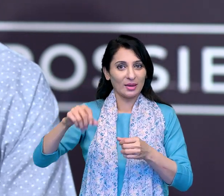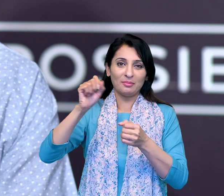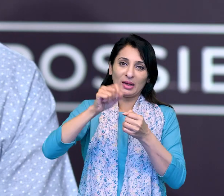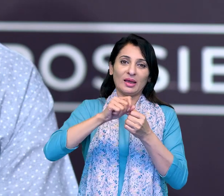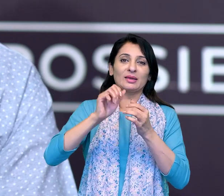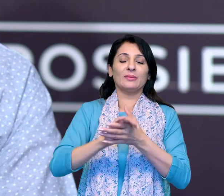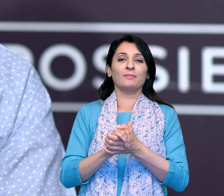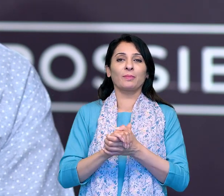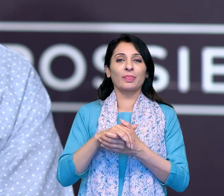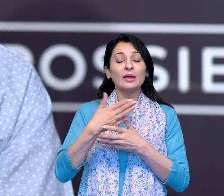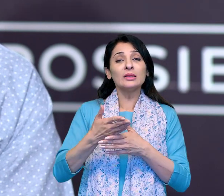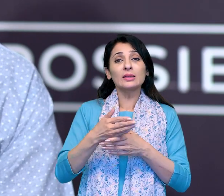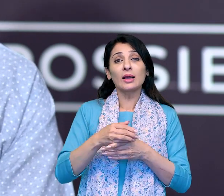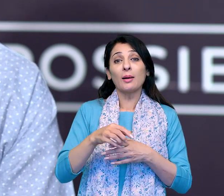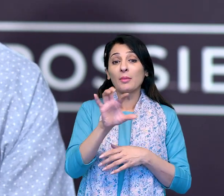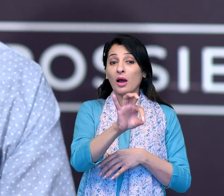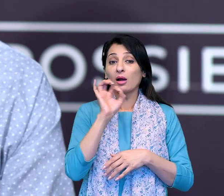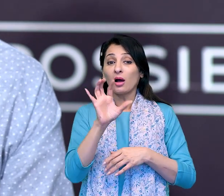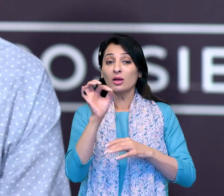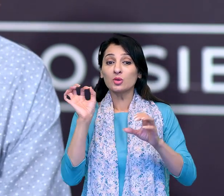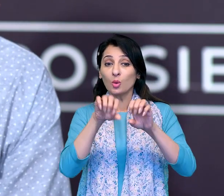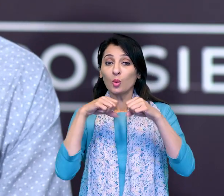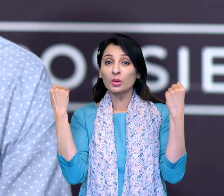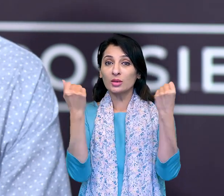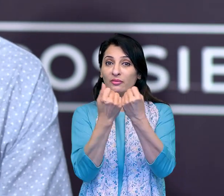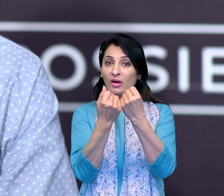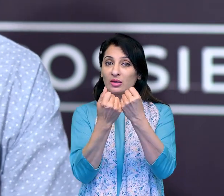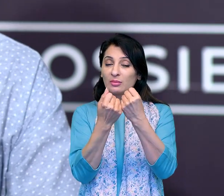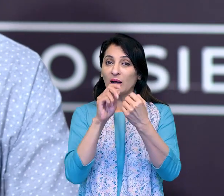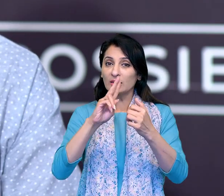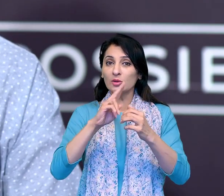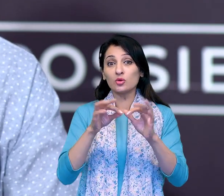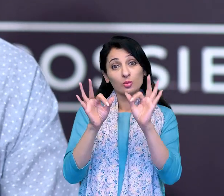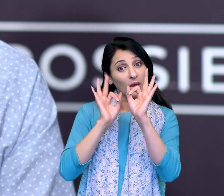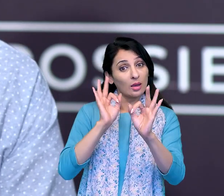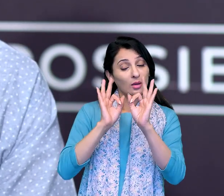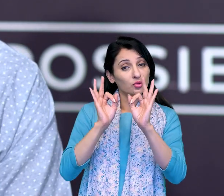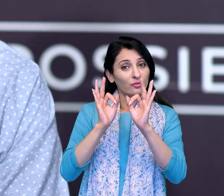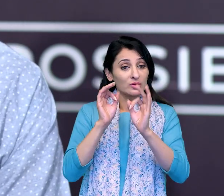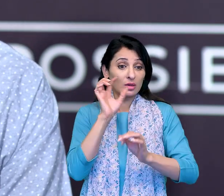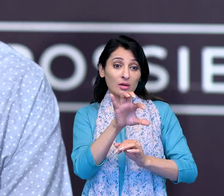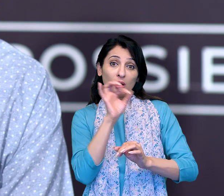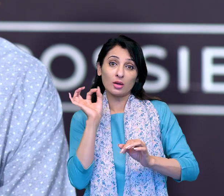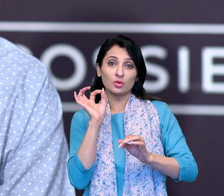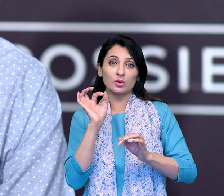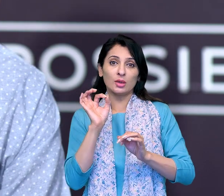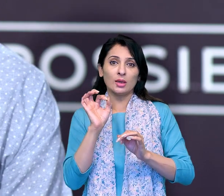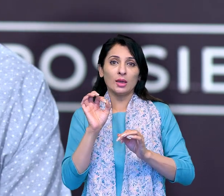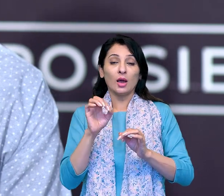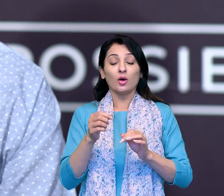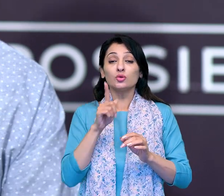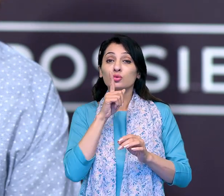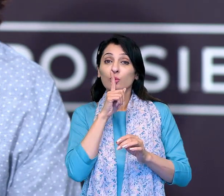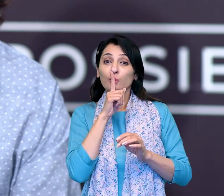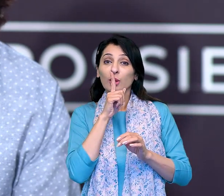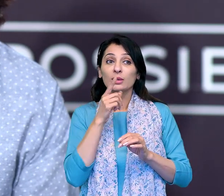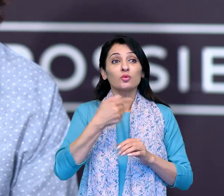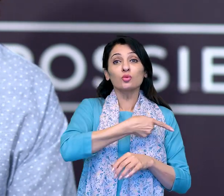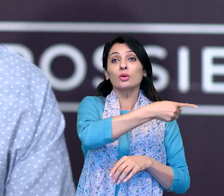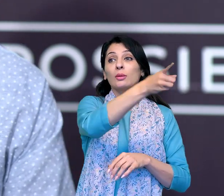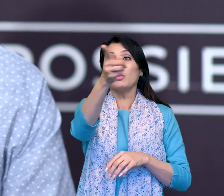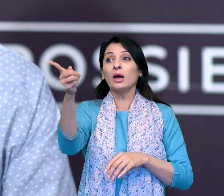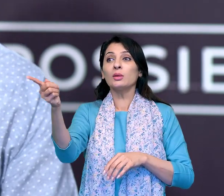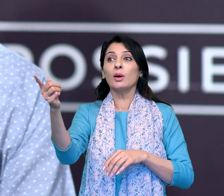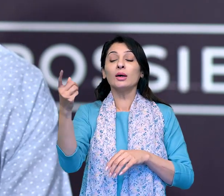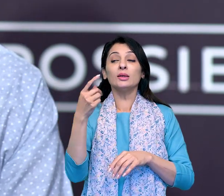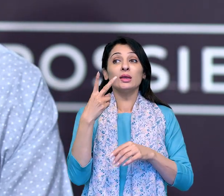यहां से अगर हम बात करें दीवाने खास की तो जो खास फैसले होते द जिसकी वजह से बाहर वालों को ना पता हो की फैसला क्या हुआ उसे वजह से इसको